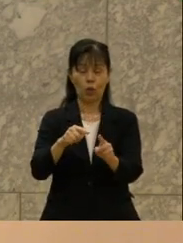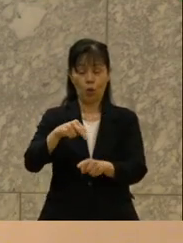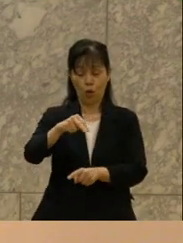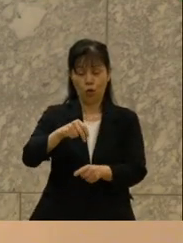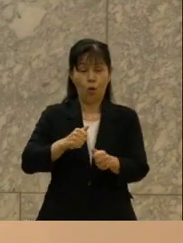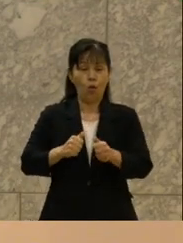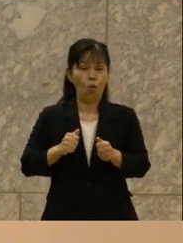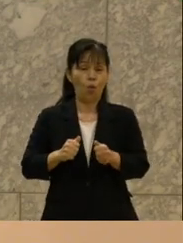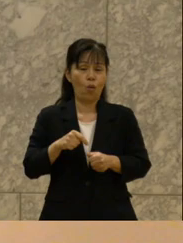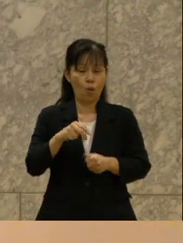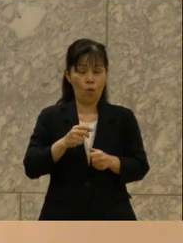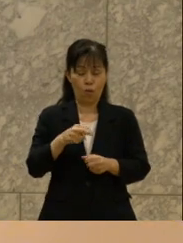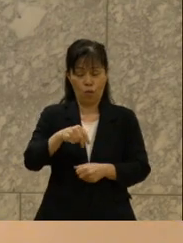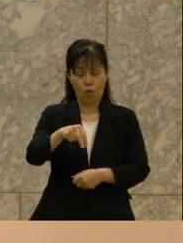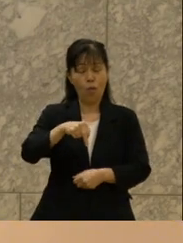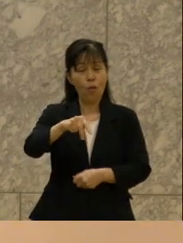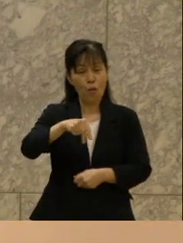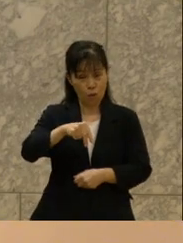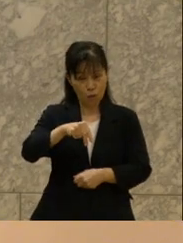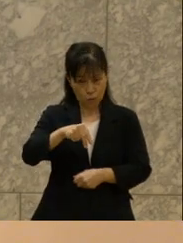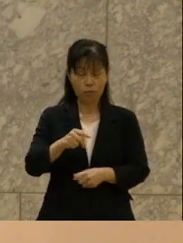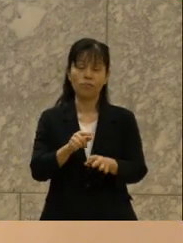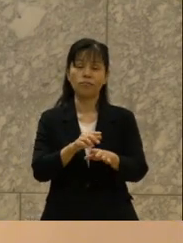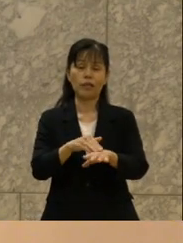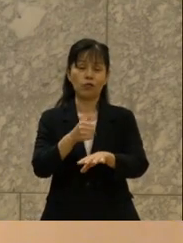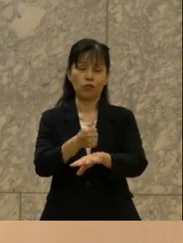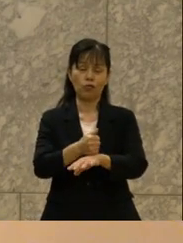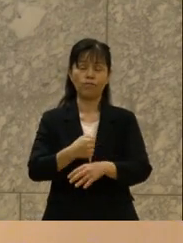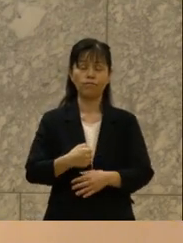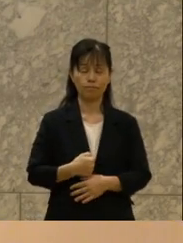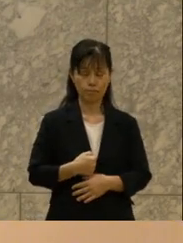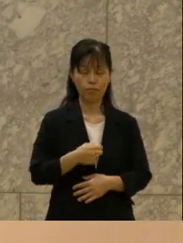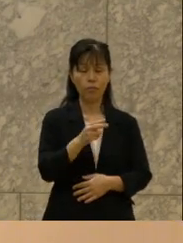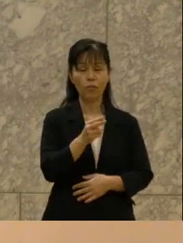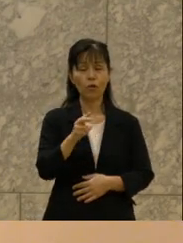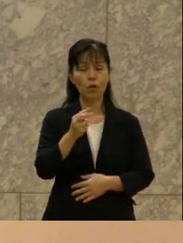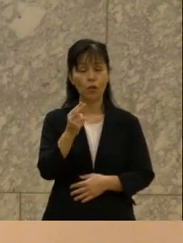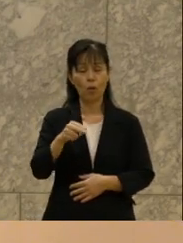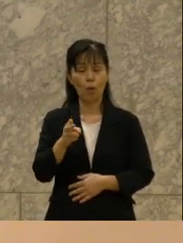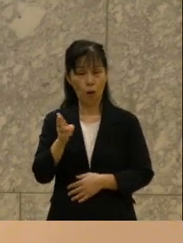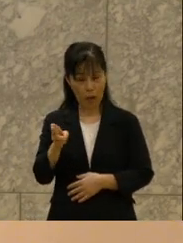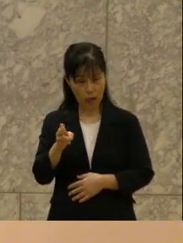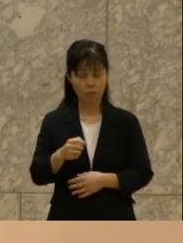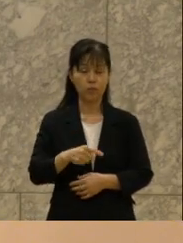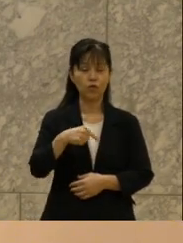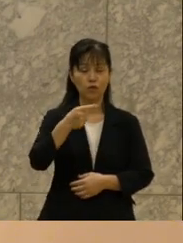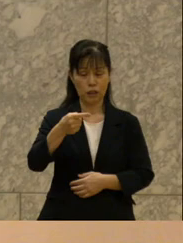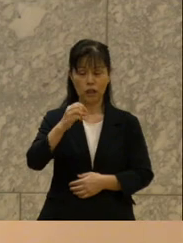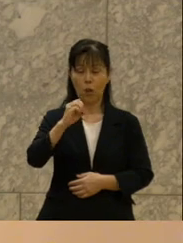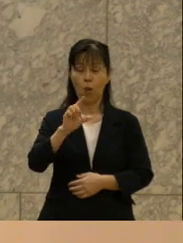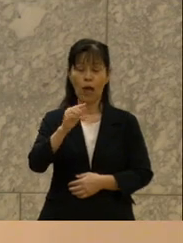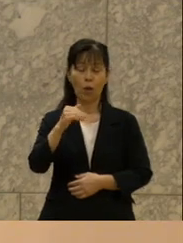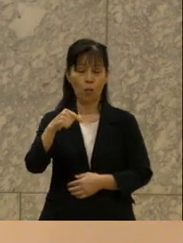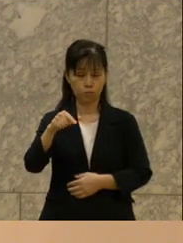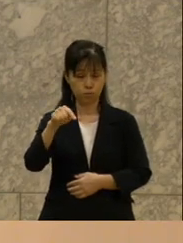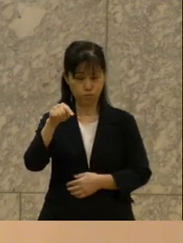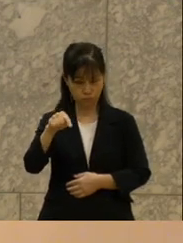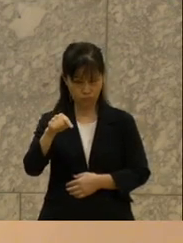世界陸上男子20キロ競歩日本代表選手ですドーハ